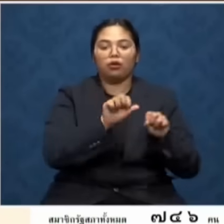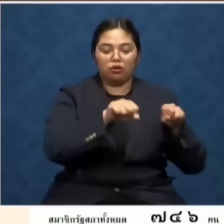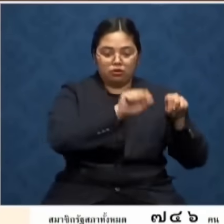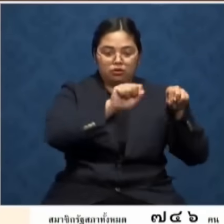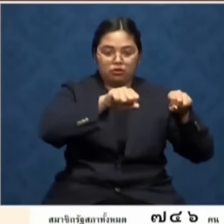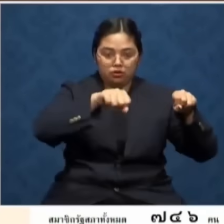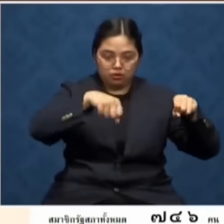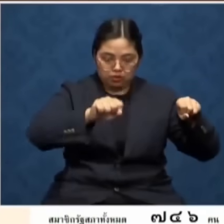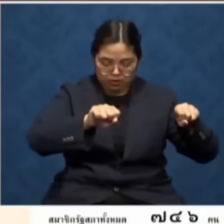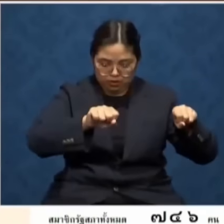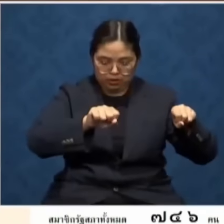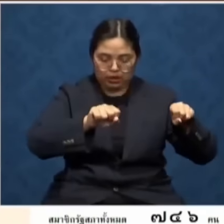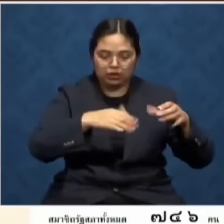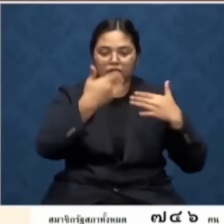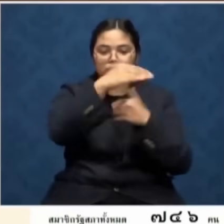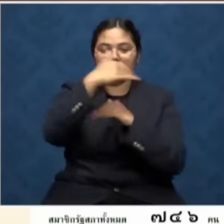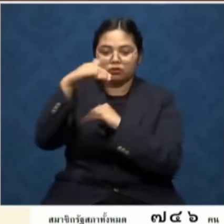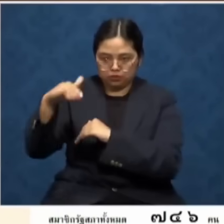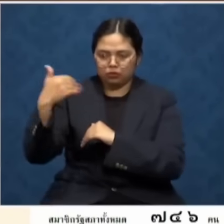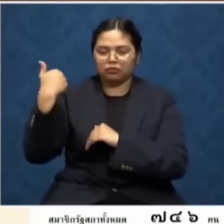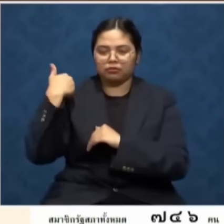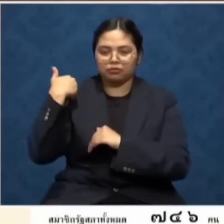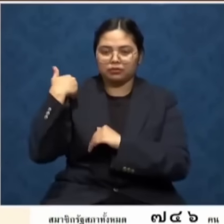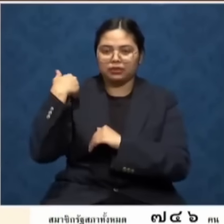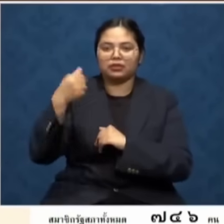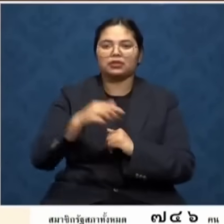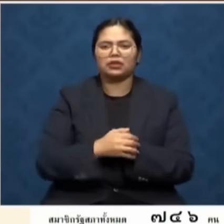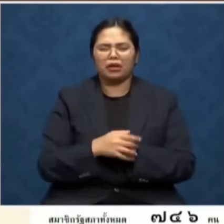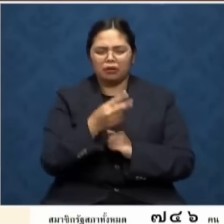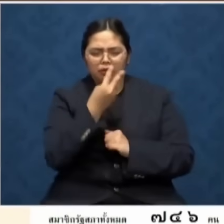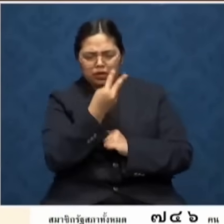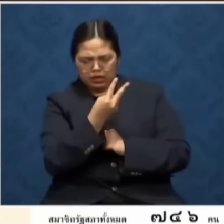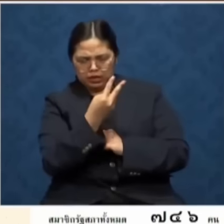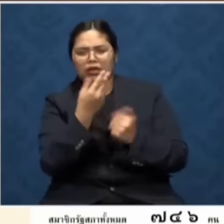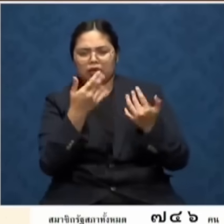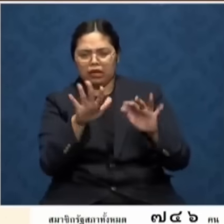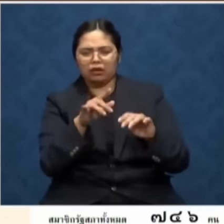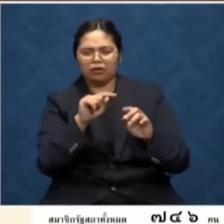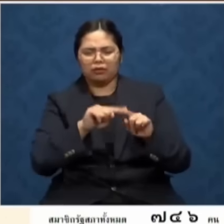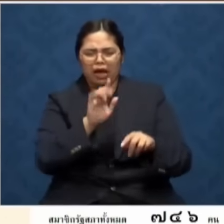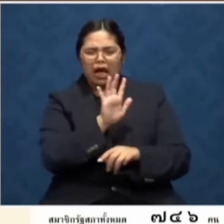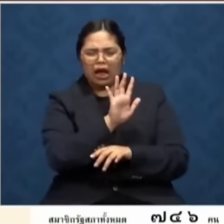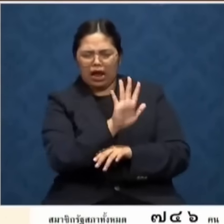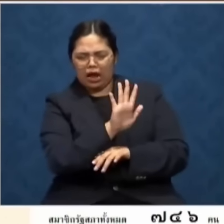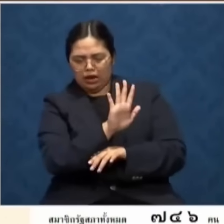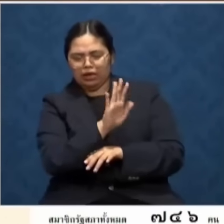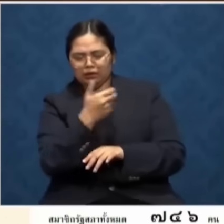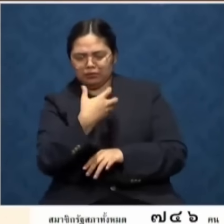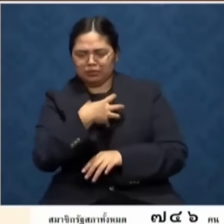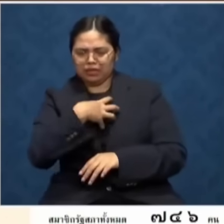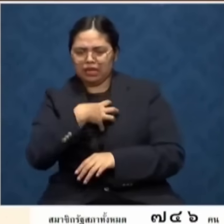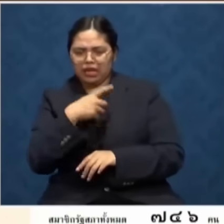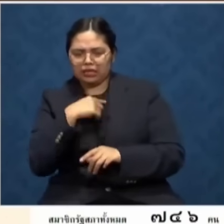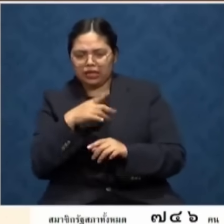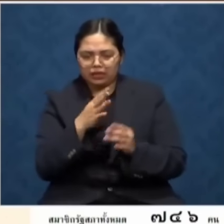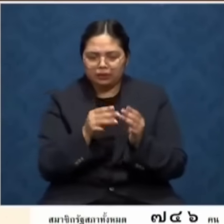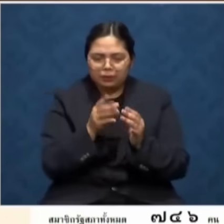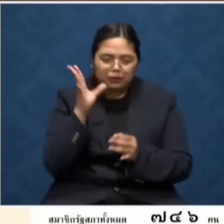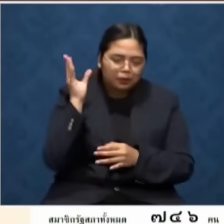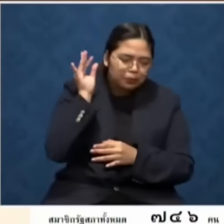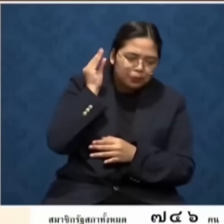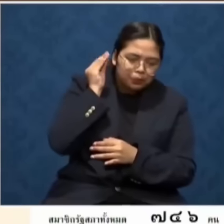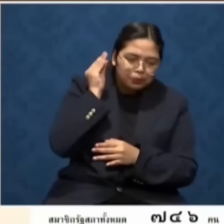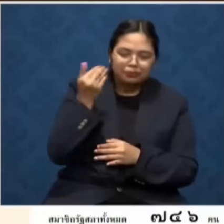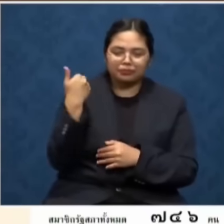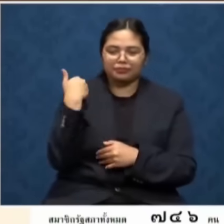ท่านก็วางไปแล้วนะครับตอนแรกผมก็จะห้ามท่านแล้วนะถ้ามาชิด นิดหน่อยนะครับส่วนถ้อยคำบ